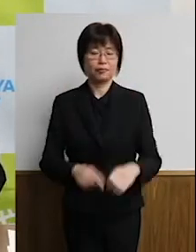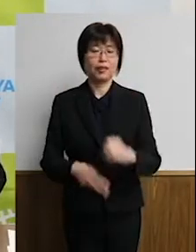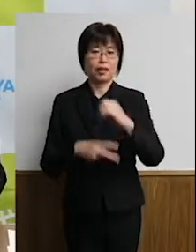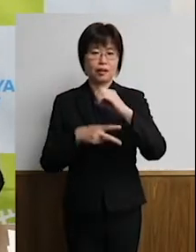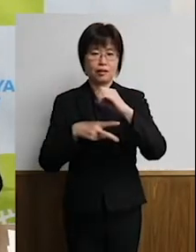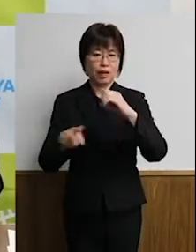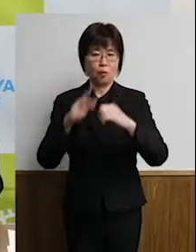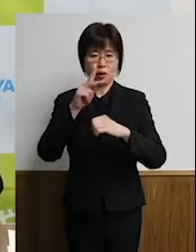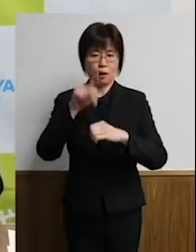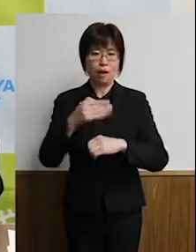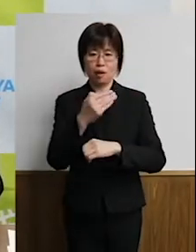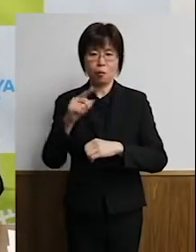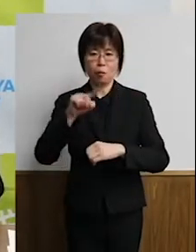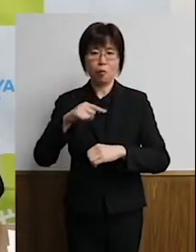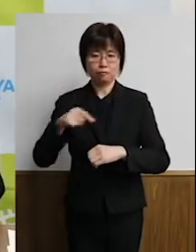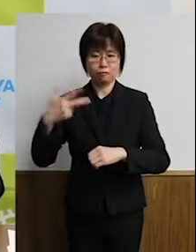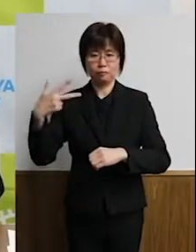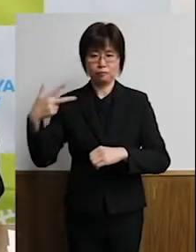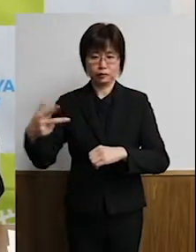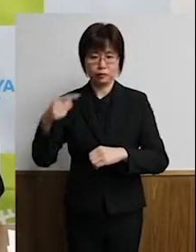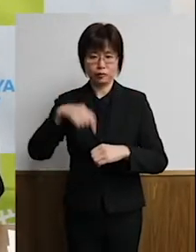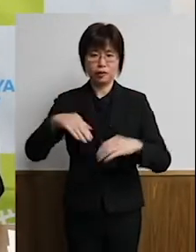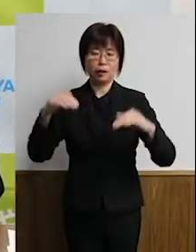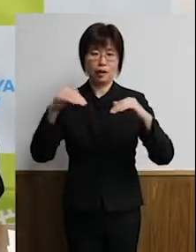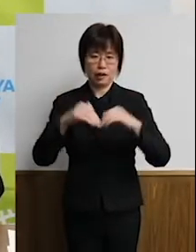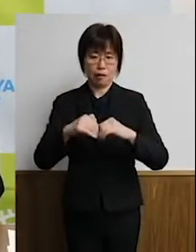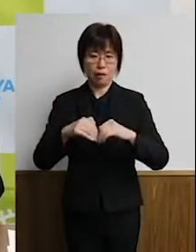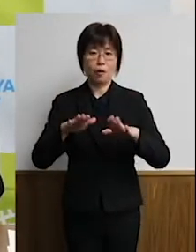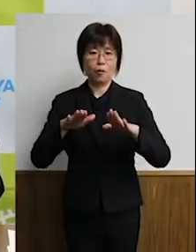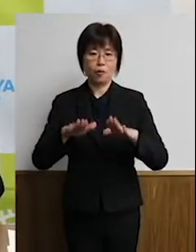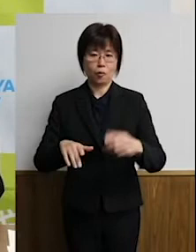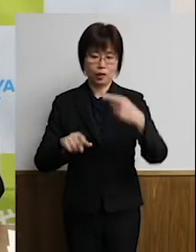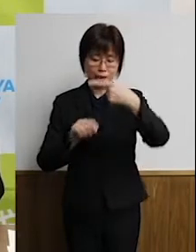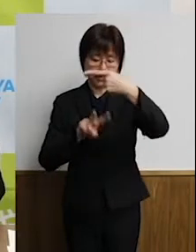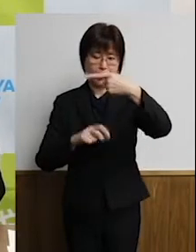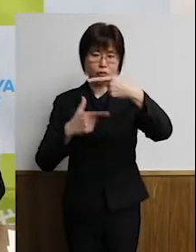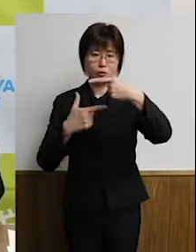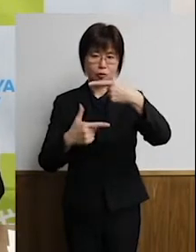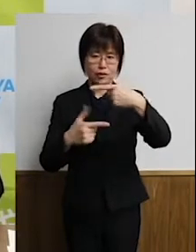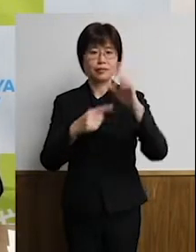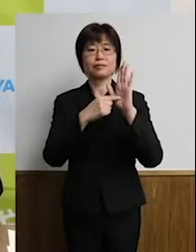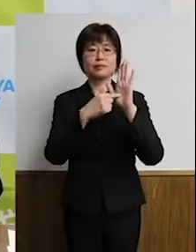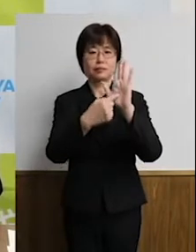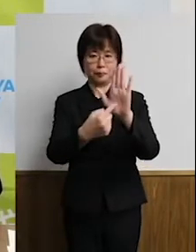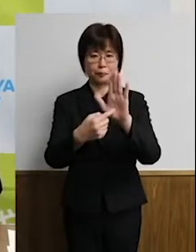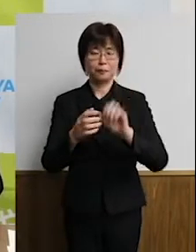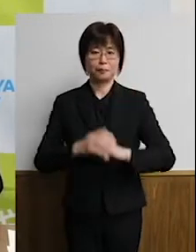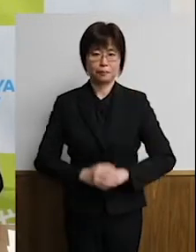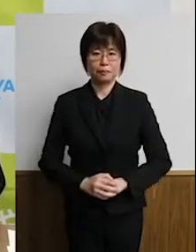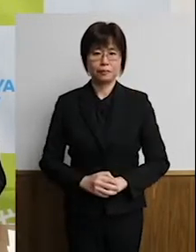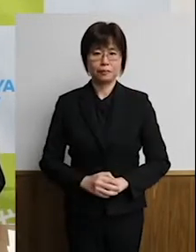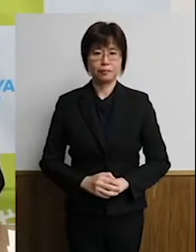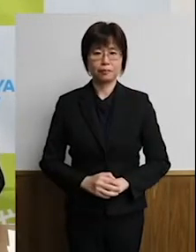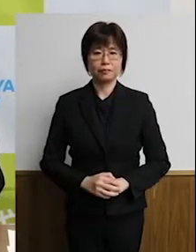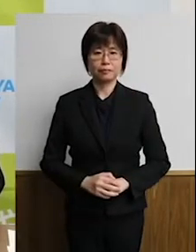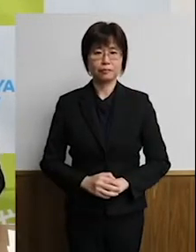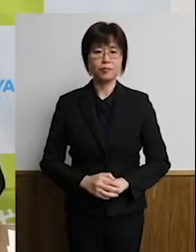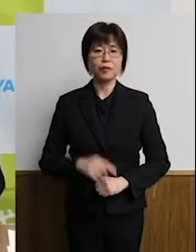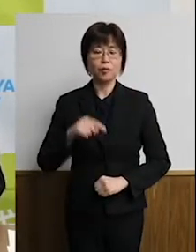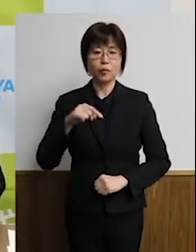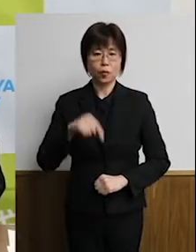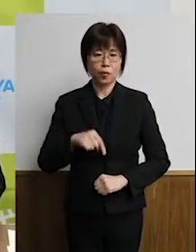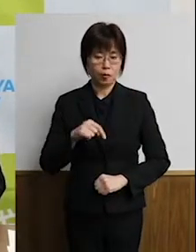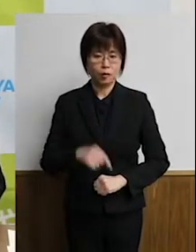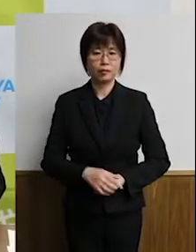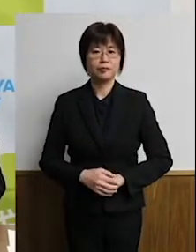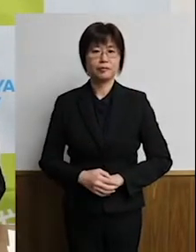ゼロカーボンシティ深谷を本日令和3年1月26日に宣言をいたします。ゼロ